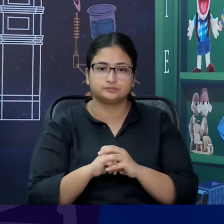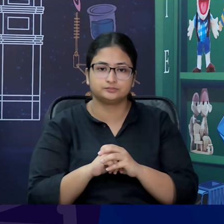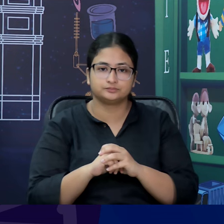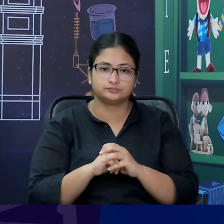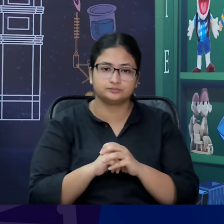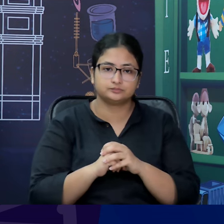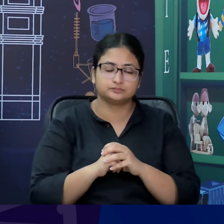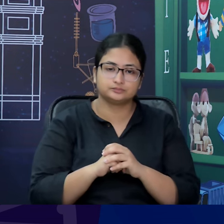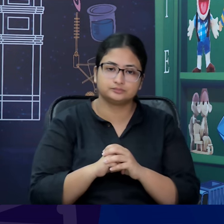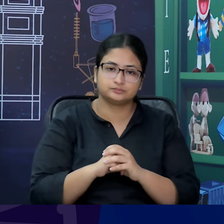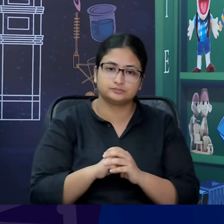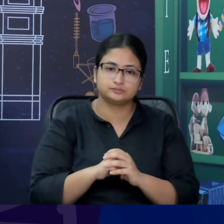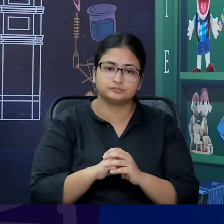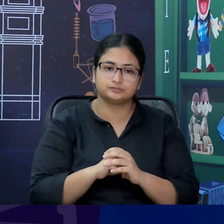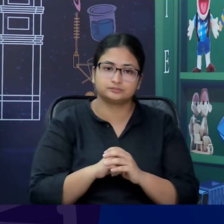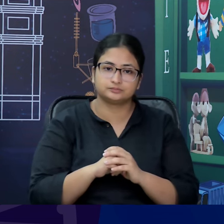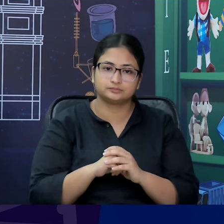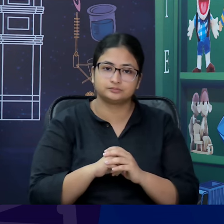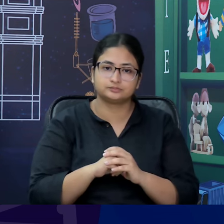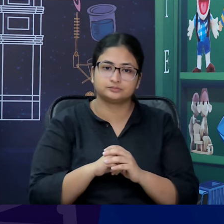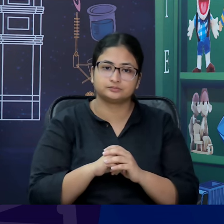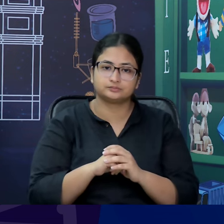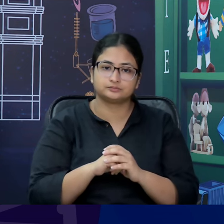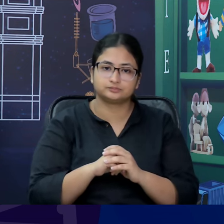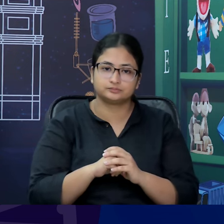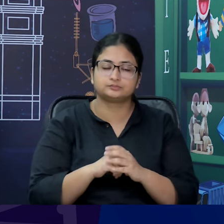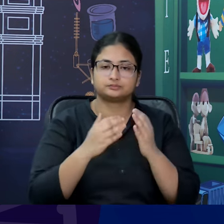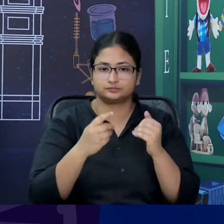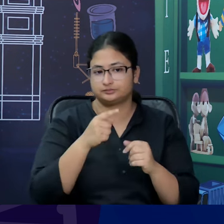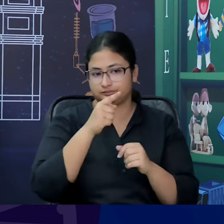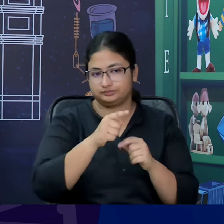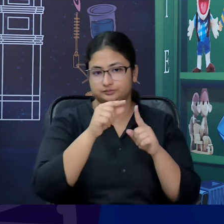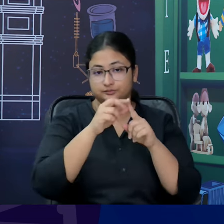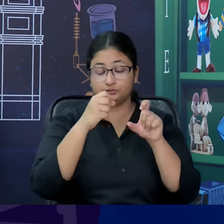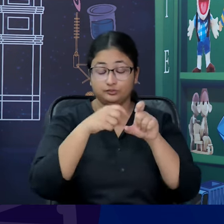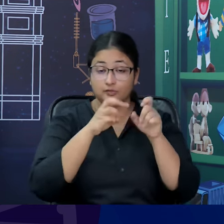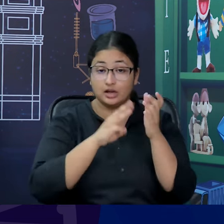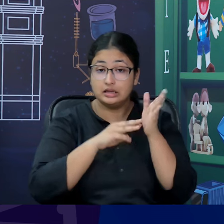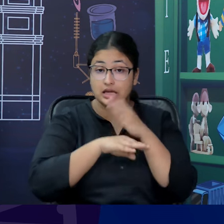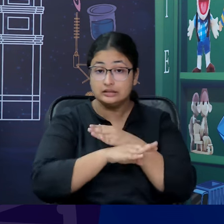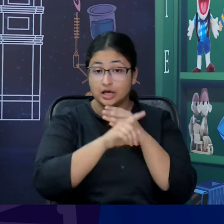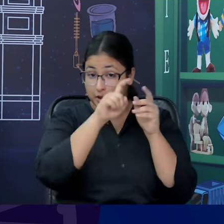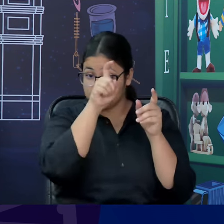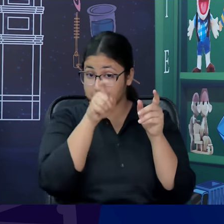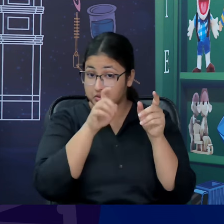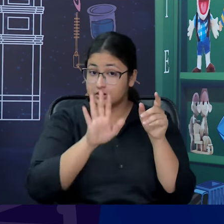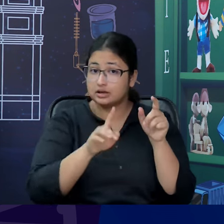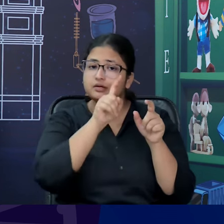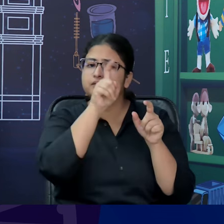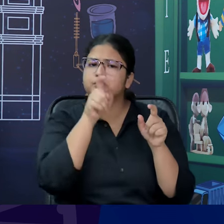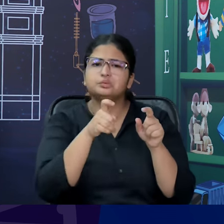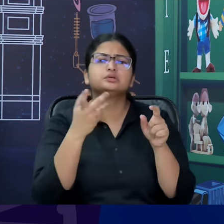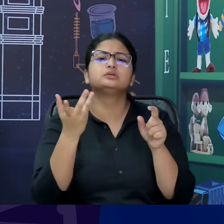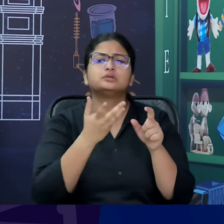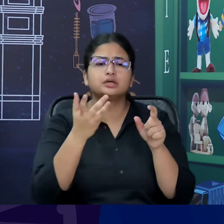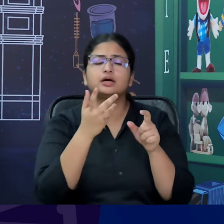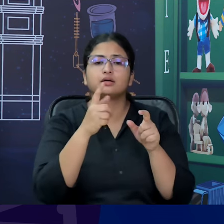पूछा क्या पूछा जरा देखें इस इस पंक्ति में बहुत बड़ी बात पूछी है भाषा नहीं क्या